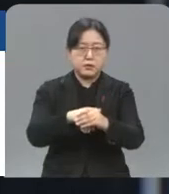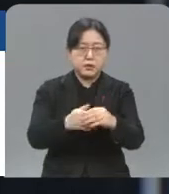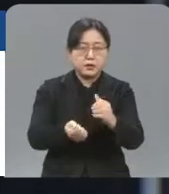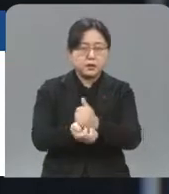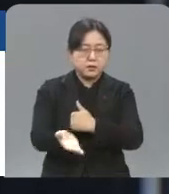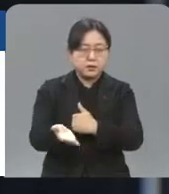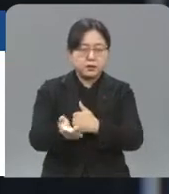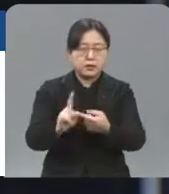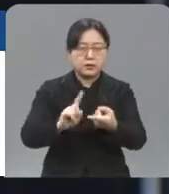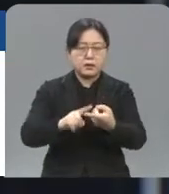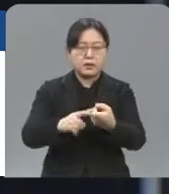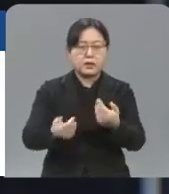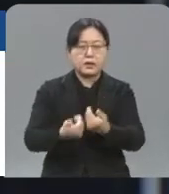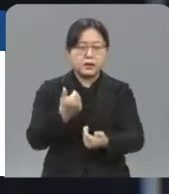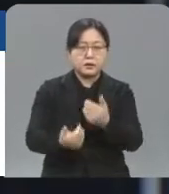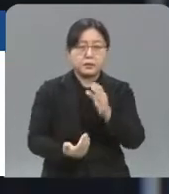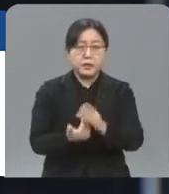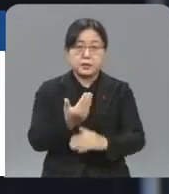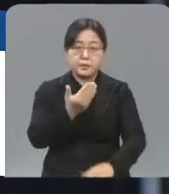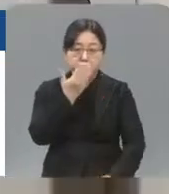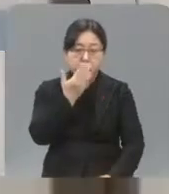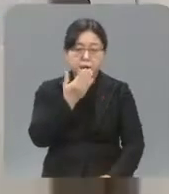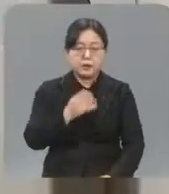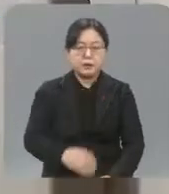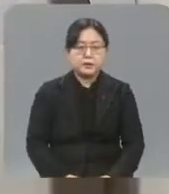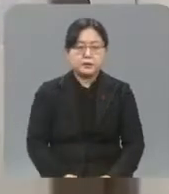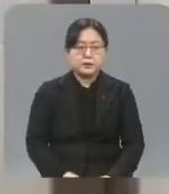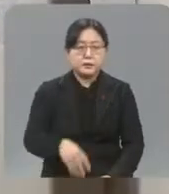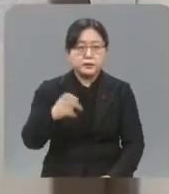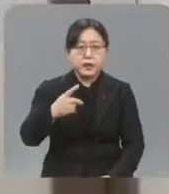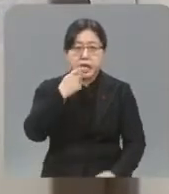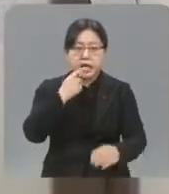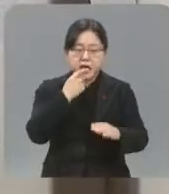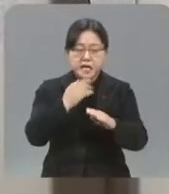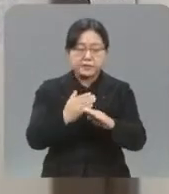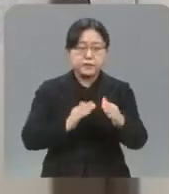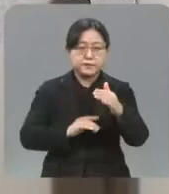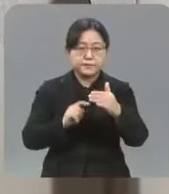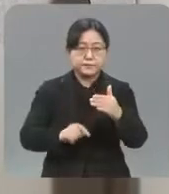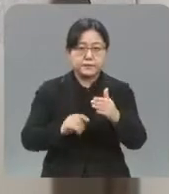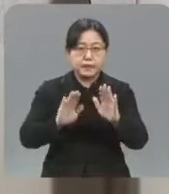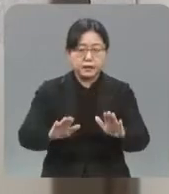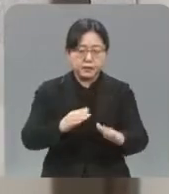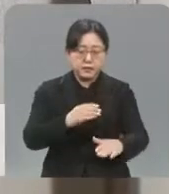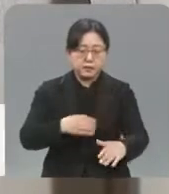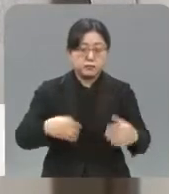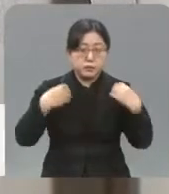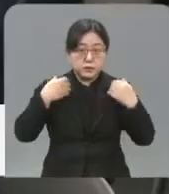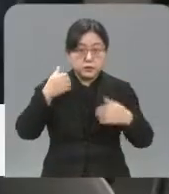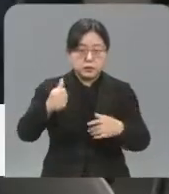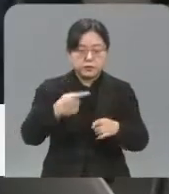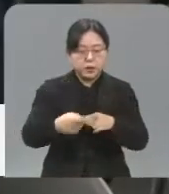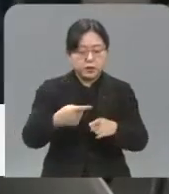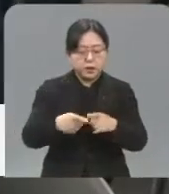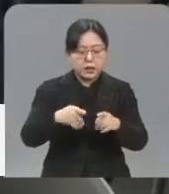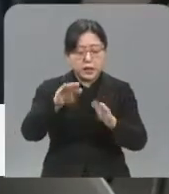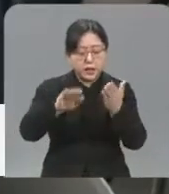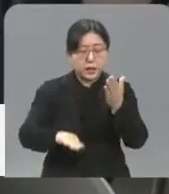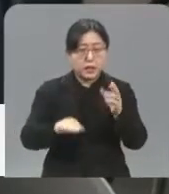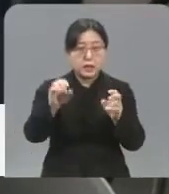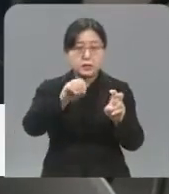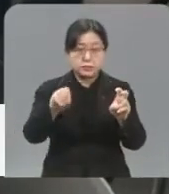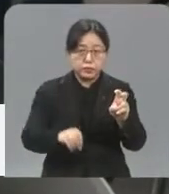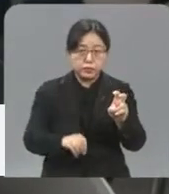그것을 놓고 갈등이 발생할 수 있을 것 같고. 또 민주당의 경우 현역 단체장을 평가해 하위 20%에